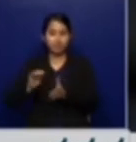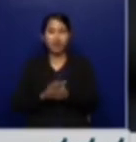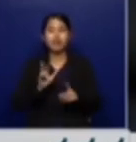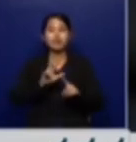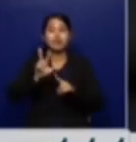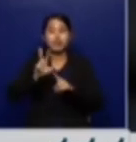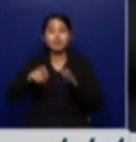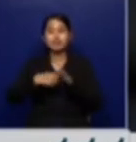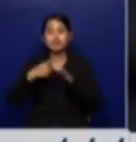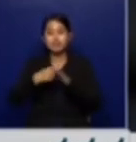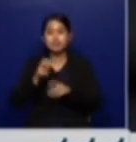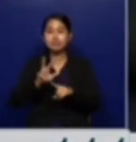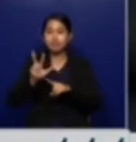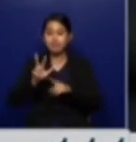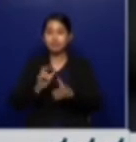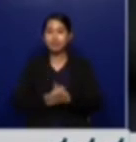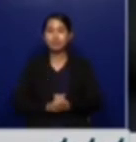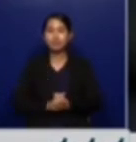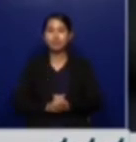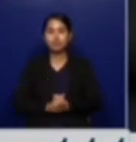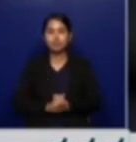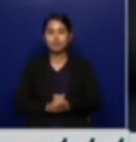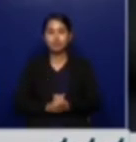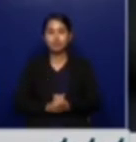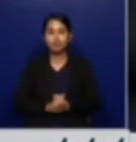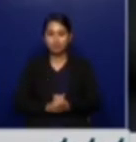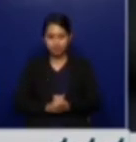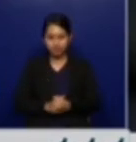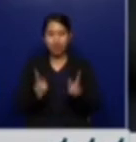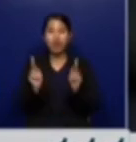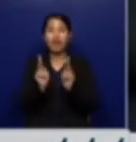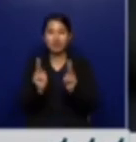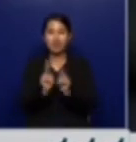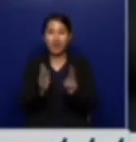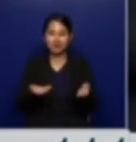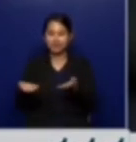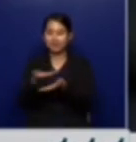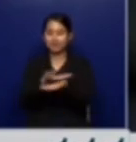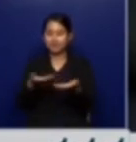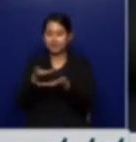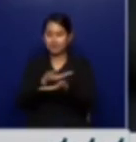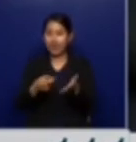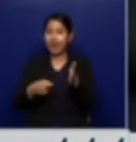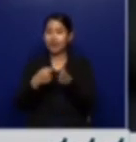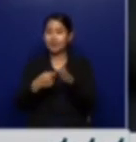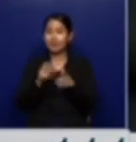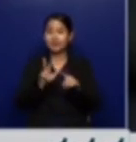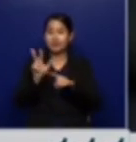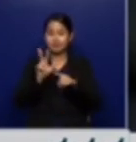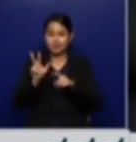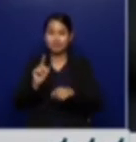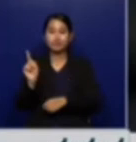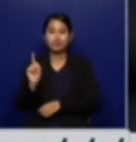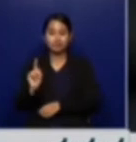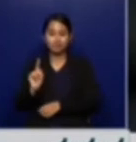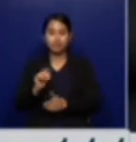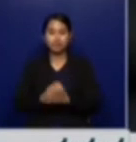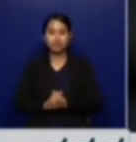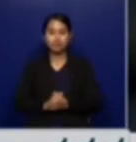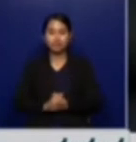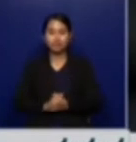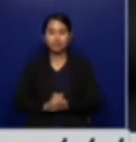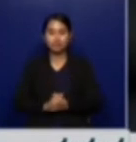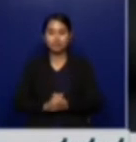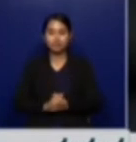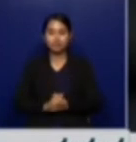านประธานครับการพิจารณาของกรรมการผมต่อเนื่องเป็นเหตุผลข้อที่3ก็คือว่า5กรรม